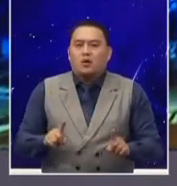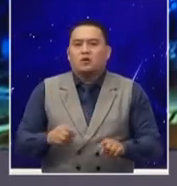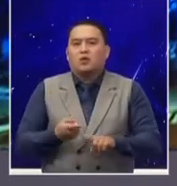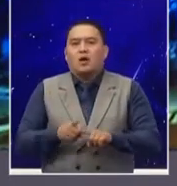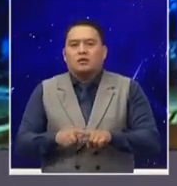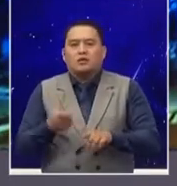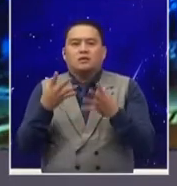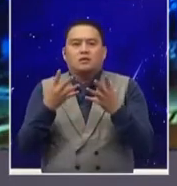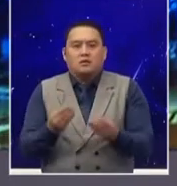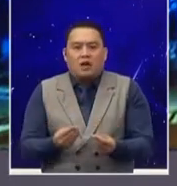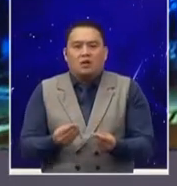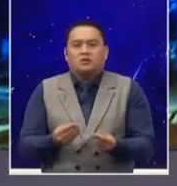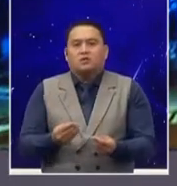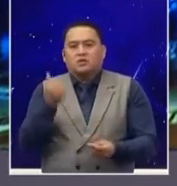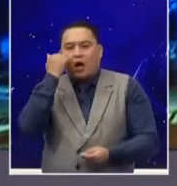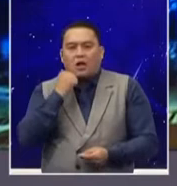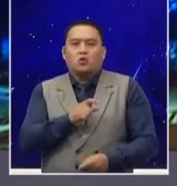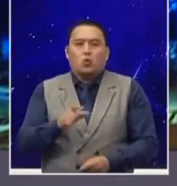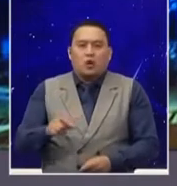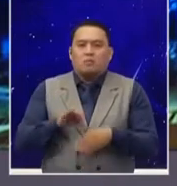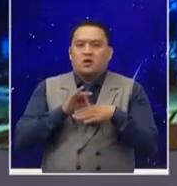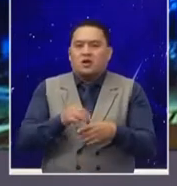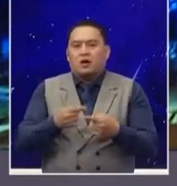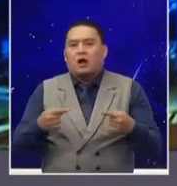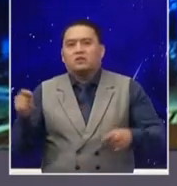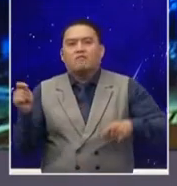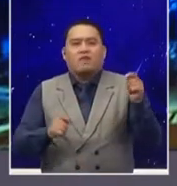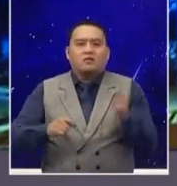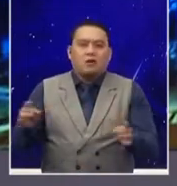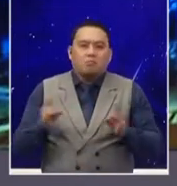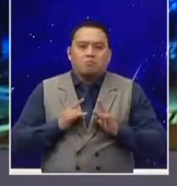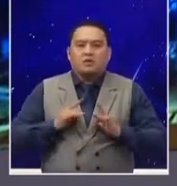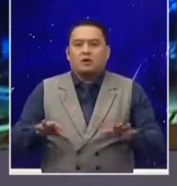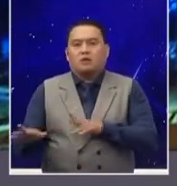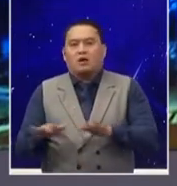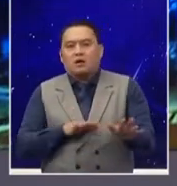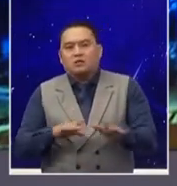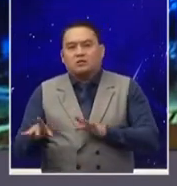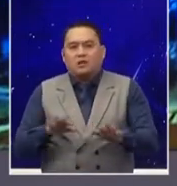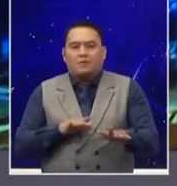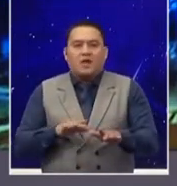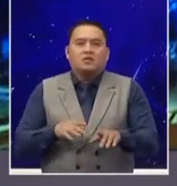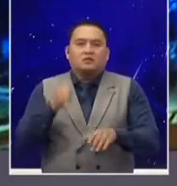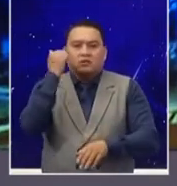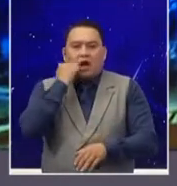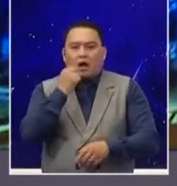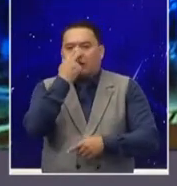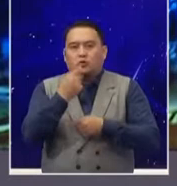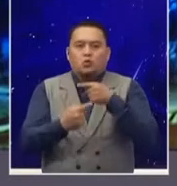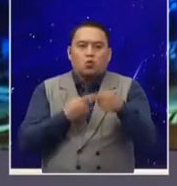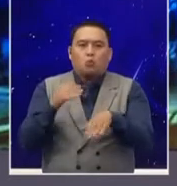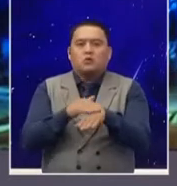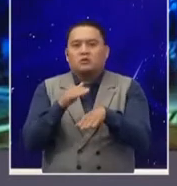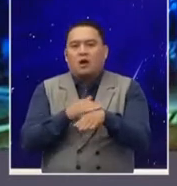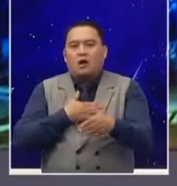по-своему особенна. В этот день в честь пожилых людей проводятся различные фестивали, концерты, конференции, акции. По старой доброй